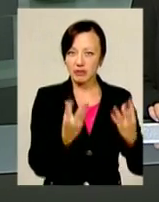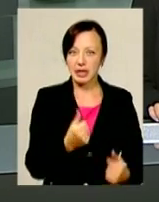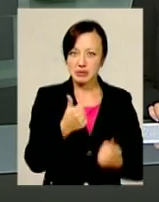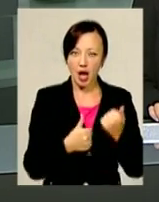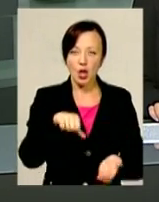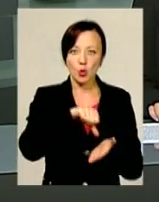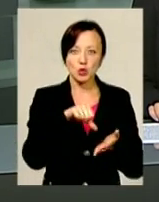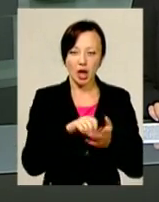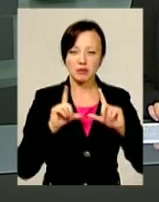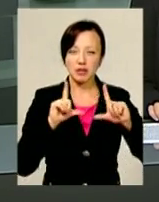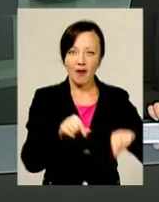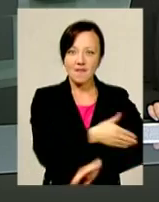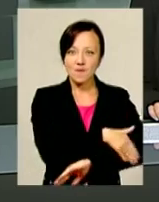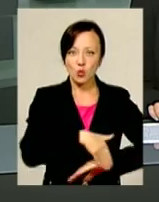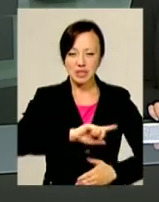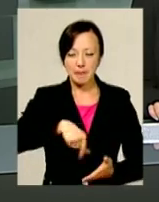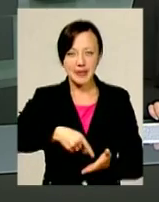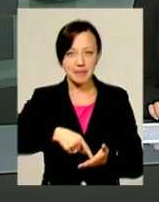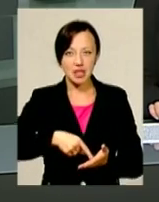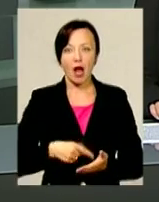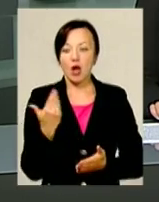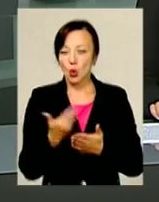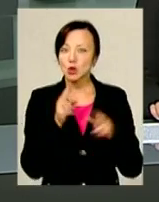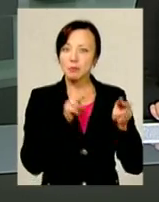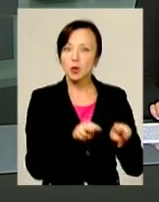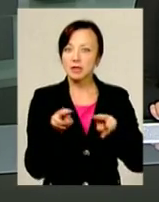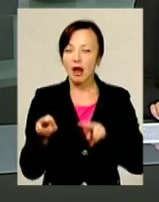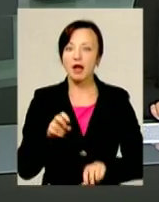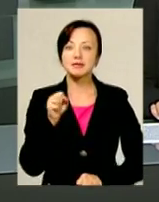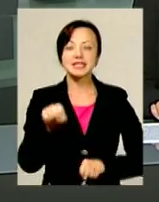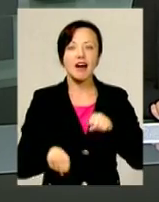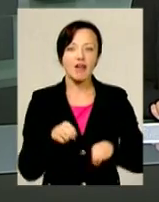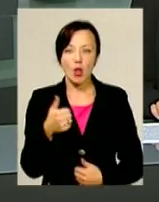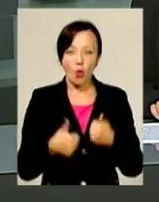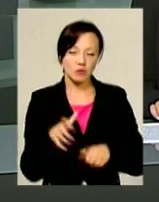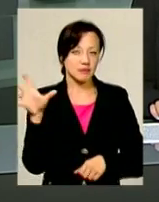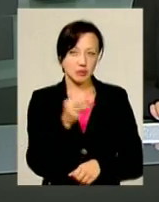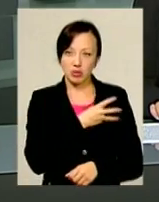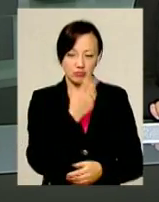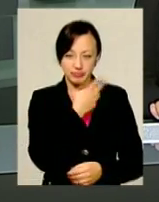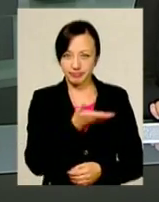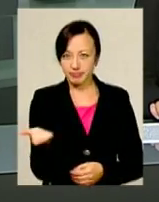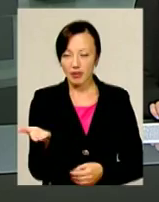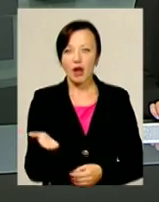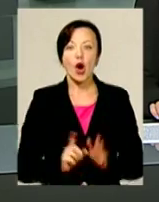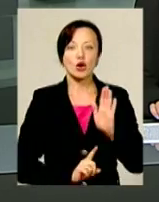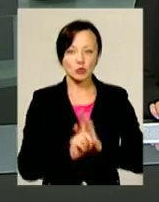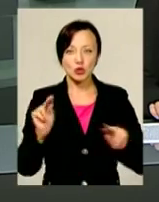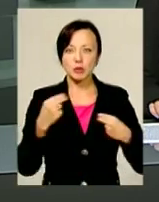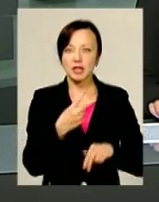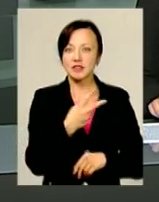змагань учасники їхатимуть вулицями міста, тож спостерігати за велогонкою зможуть усі охочі. Розпочнуть